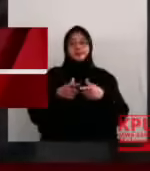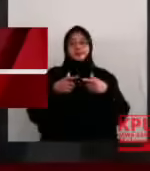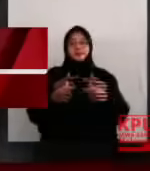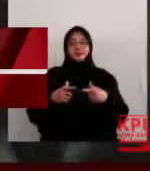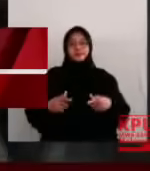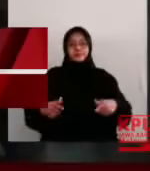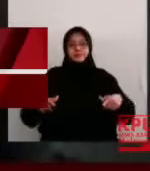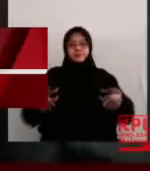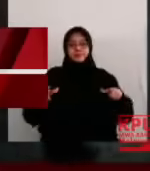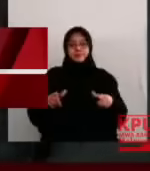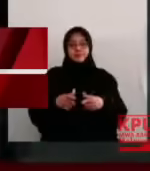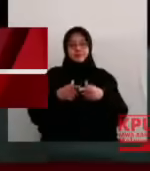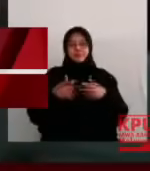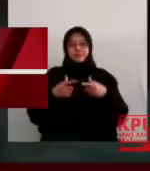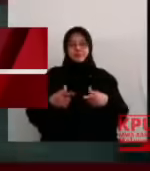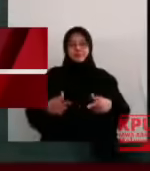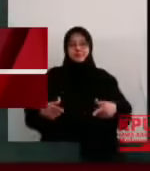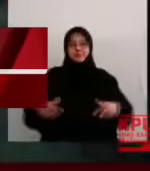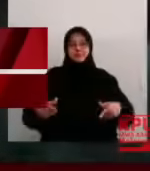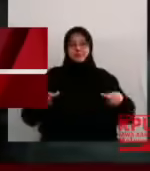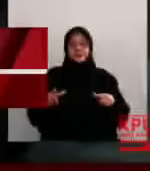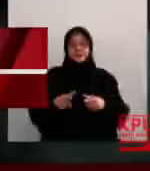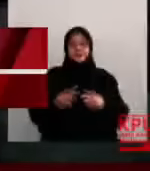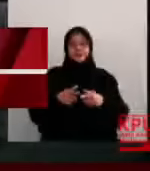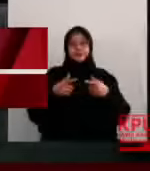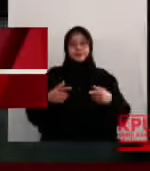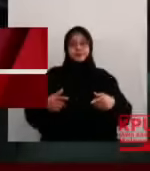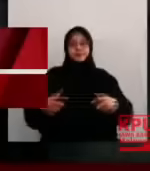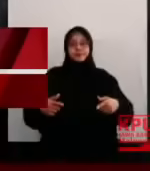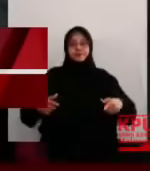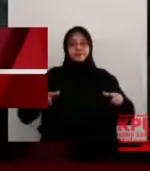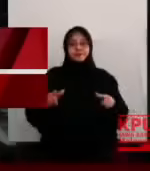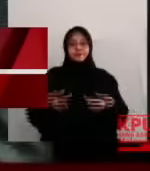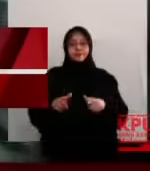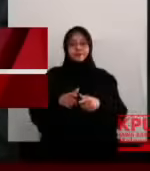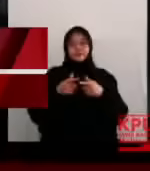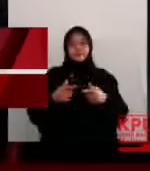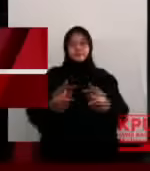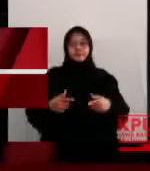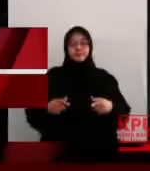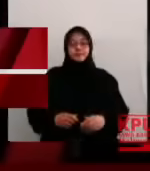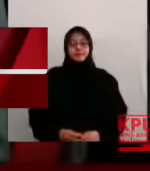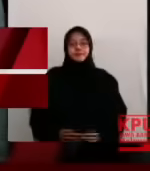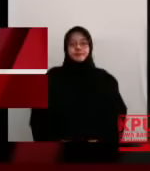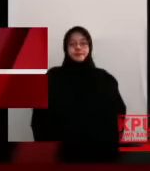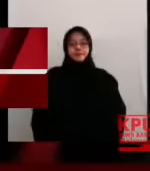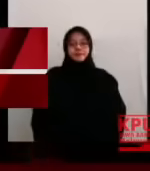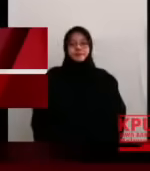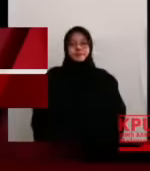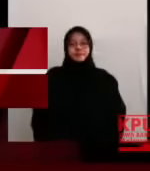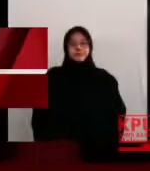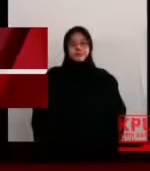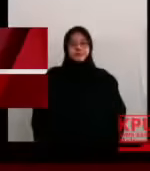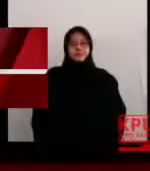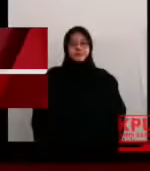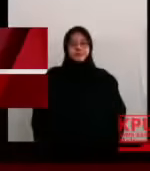untuk menyambut kedatangan dari pasangan calon gubernur provinsi Jawa Barat dan